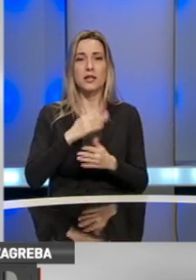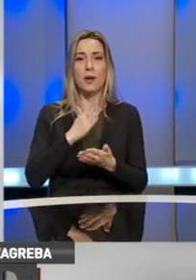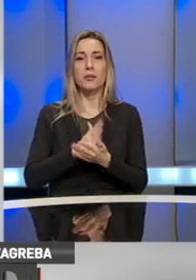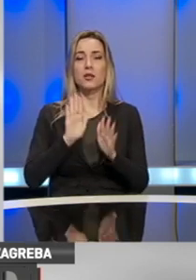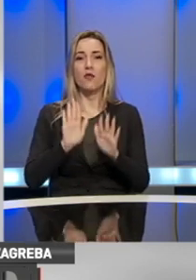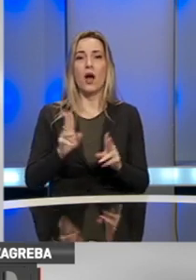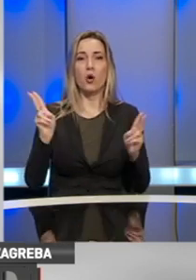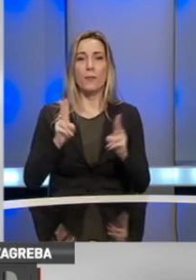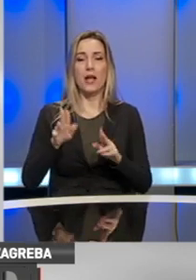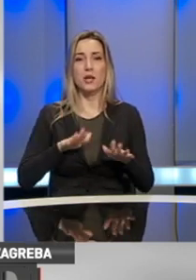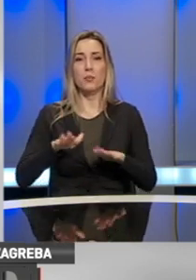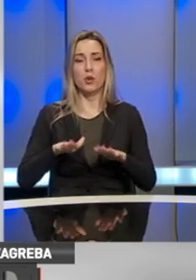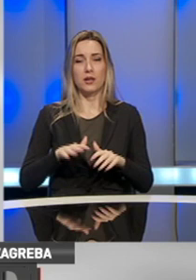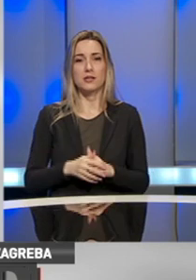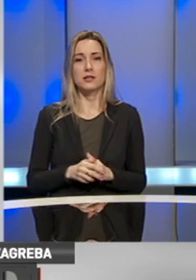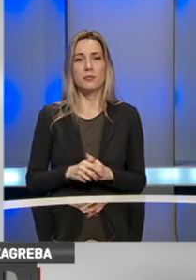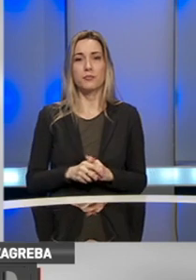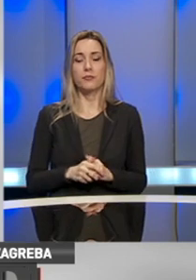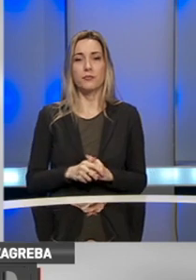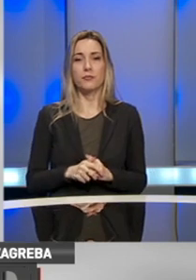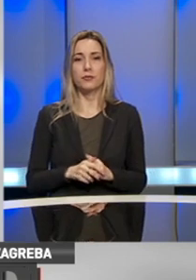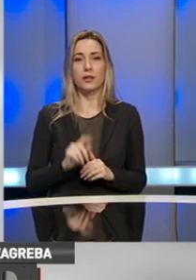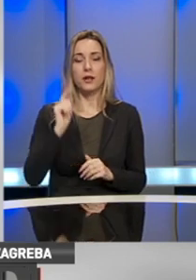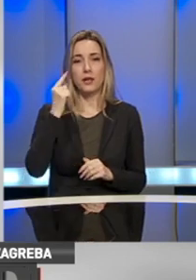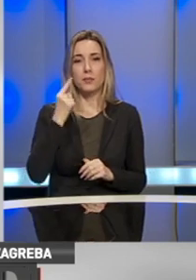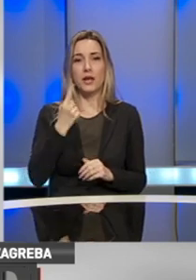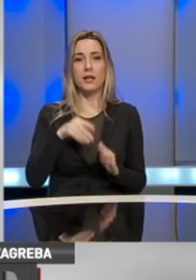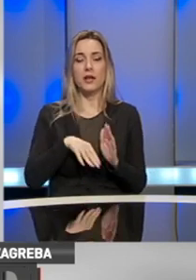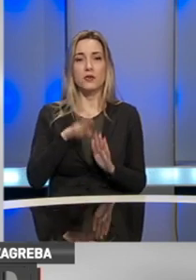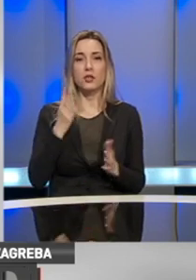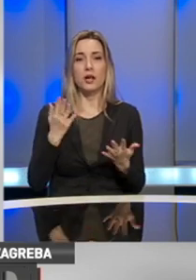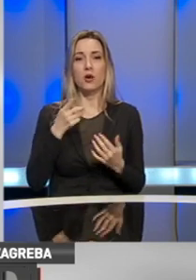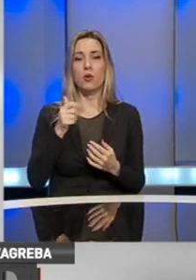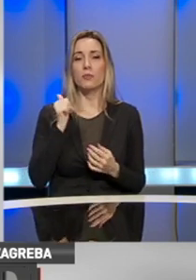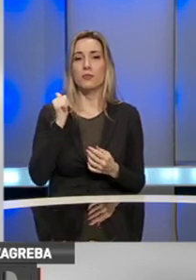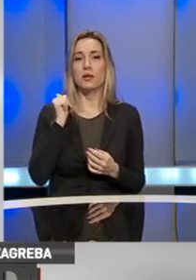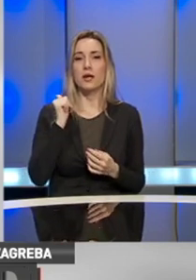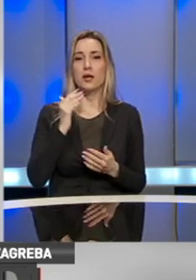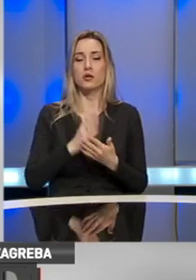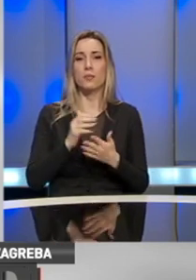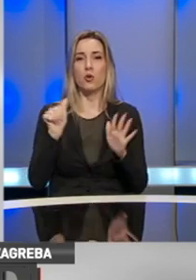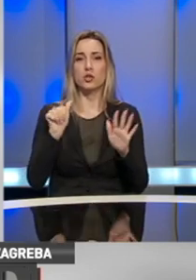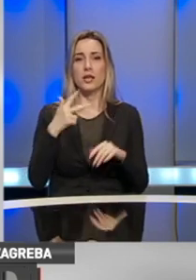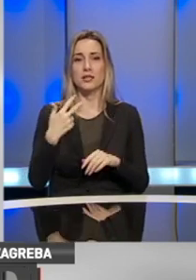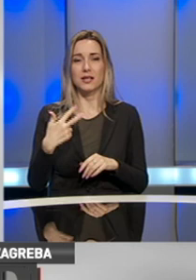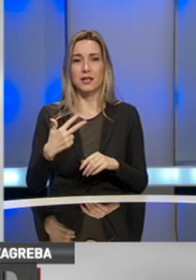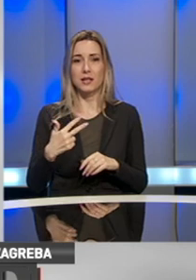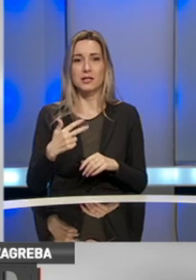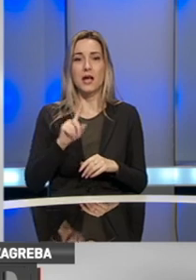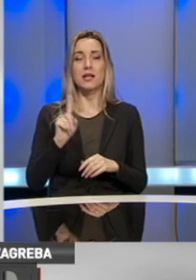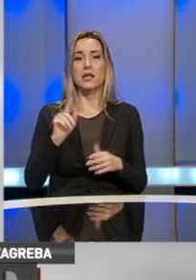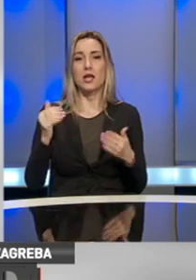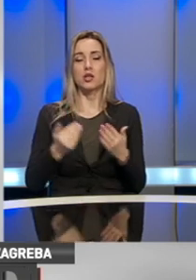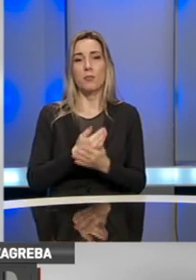ovakvih manjih potresa s nadom da jedan veći kao što bi onaj jučer u 6.30 da se